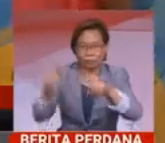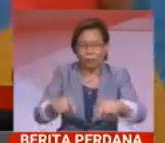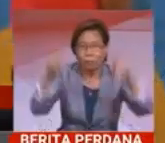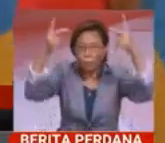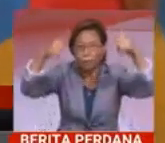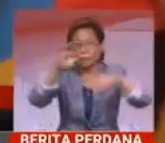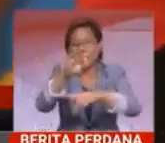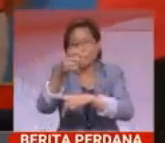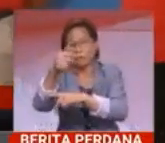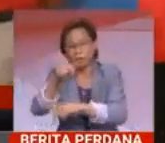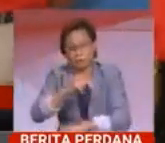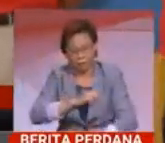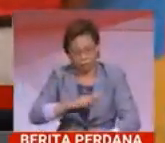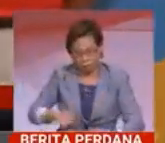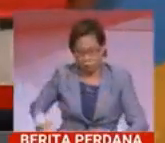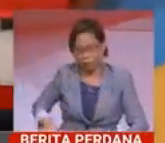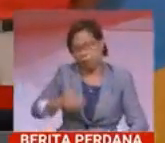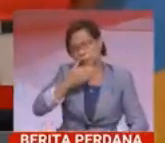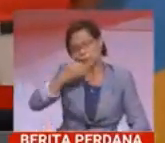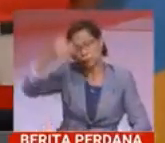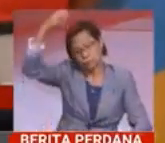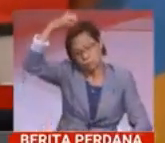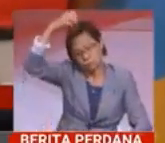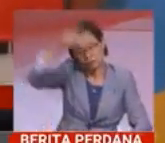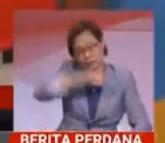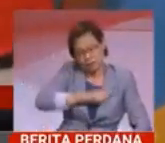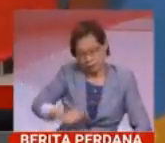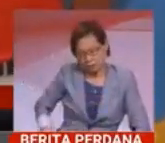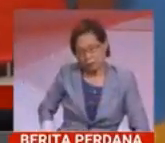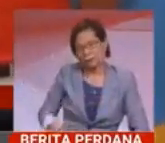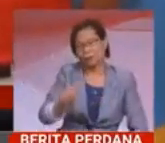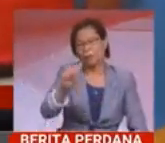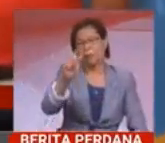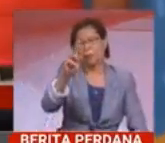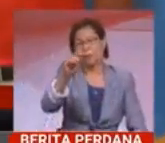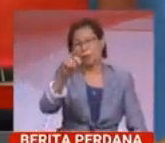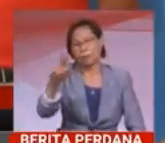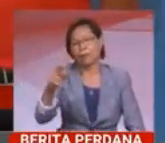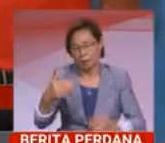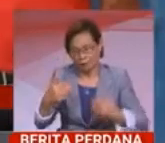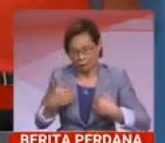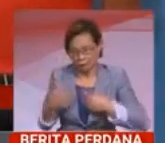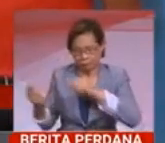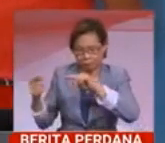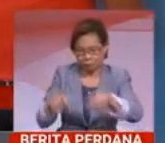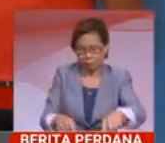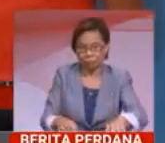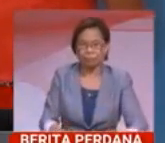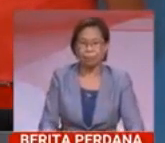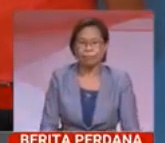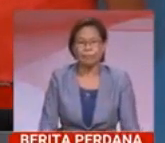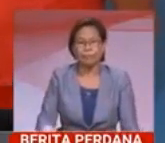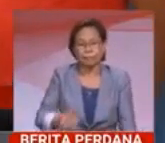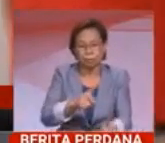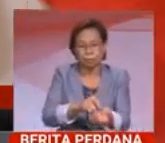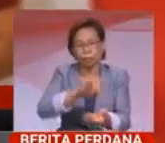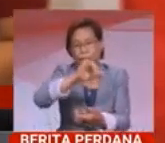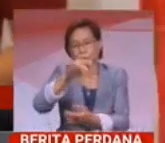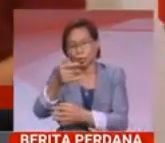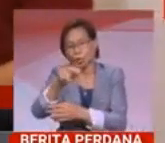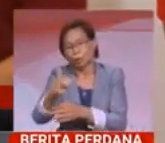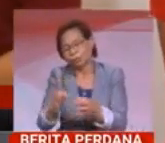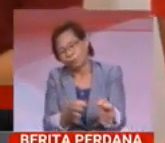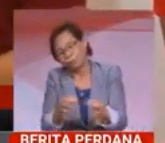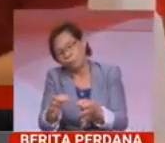presiden efs praja muda selango tengku amir shah ibni sultan sharafuddin idris shah hai atau tidak hanya turut